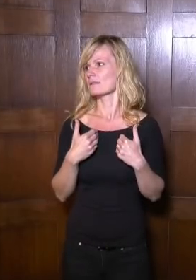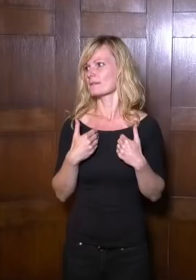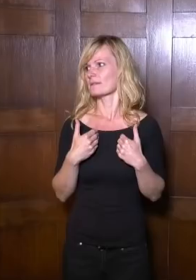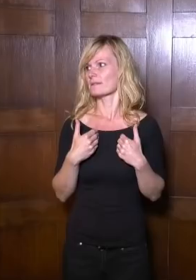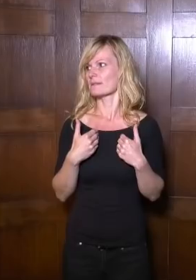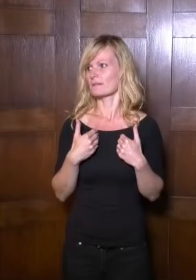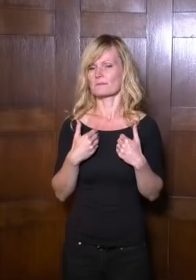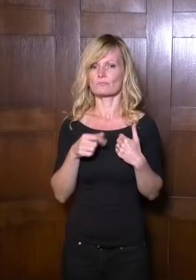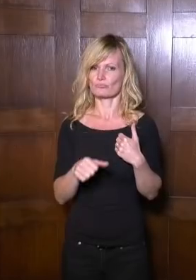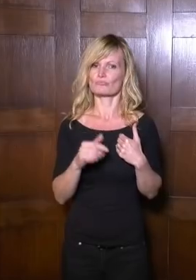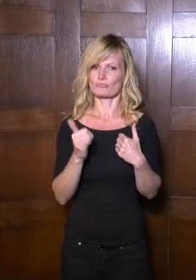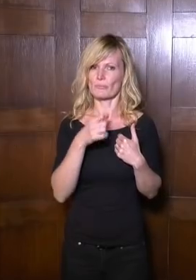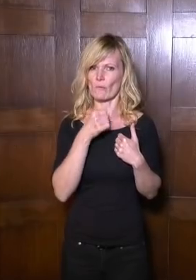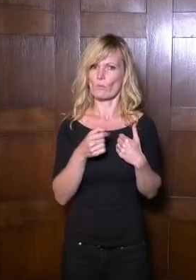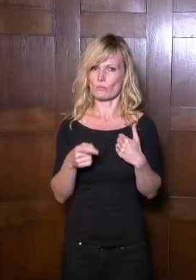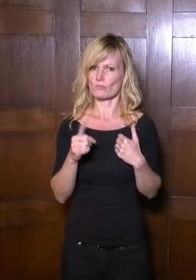Dann habe ich es an.